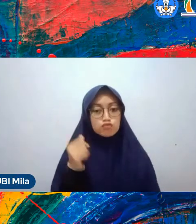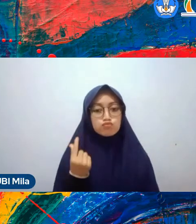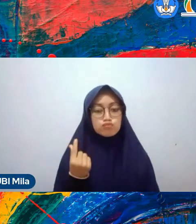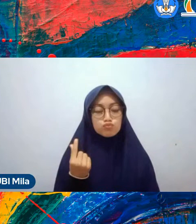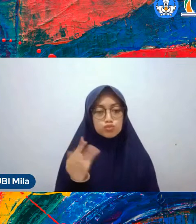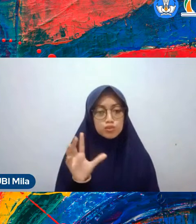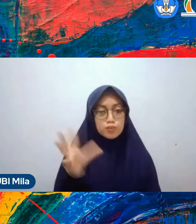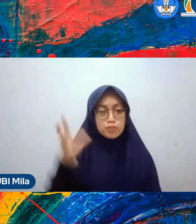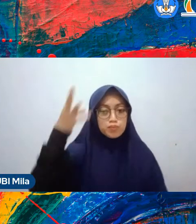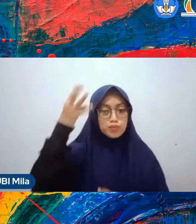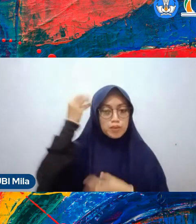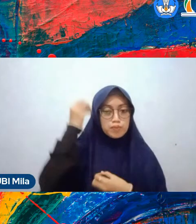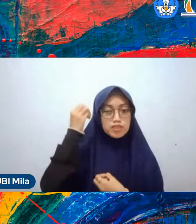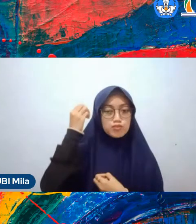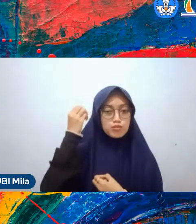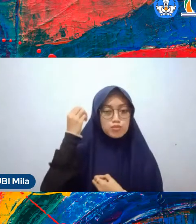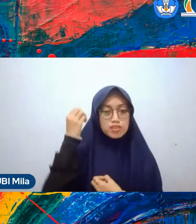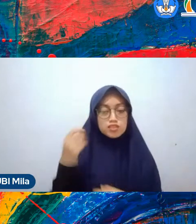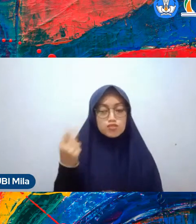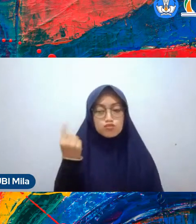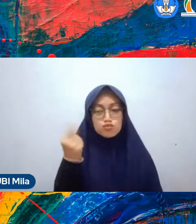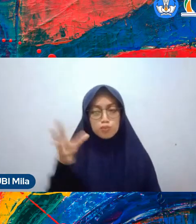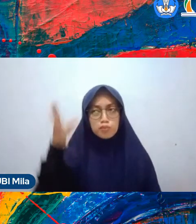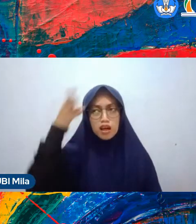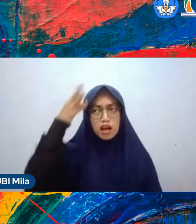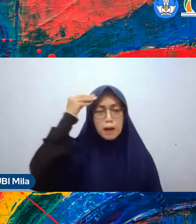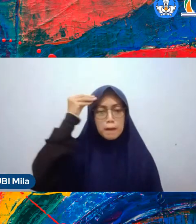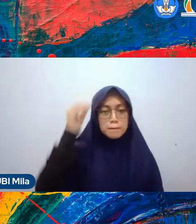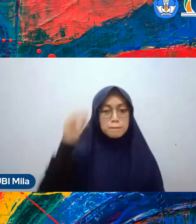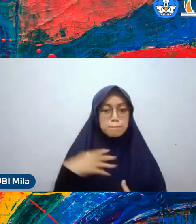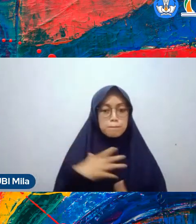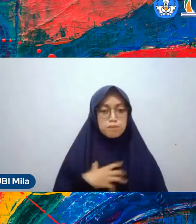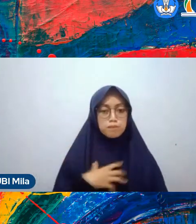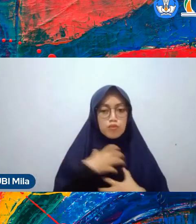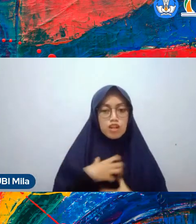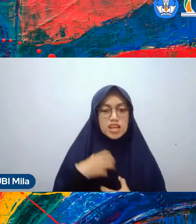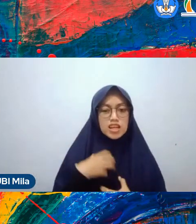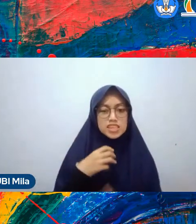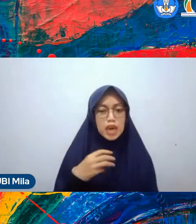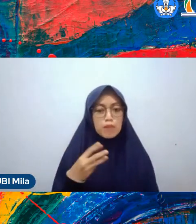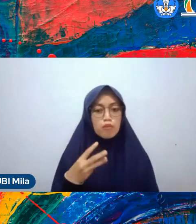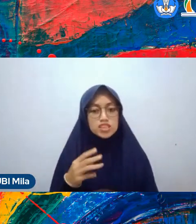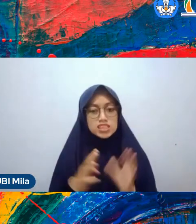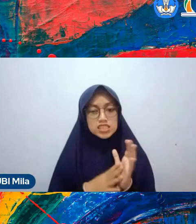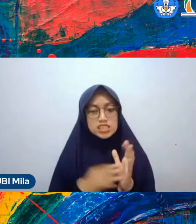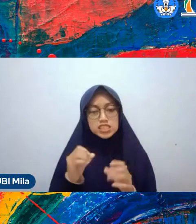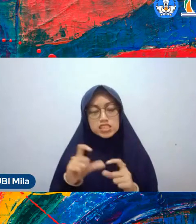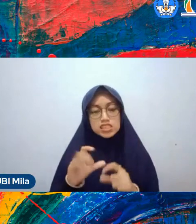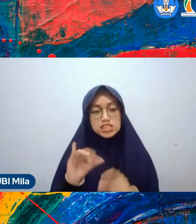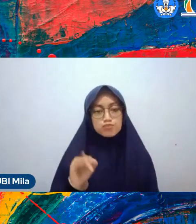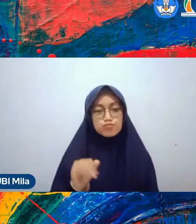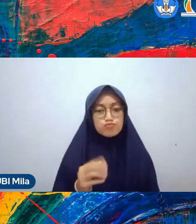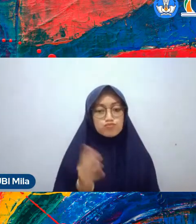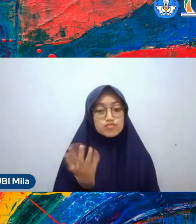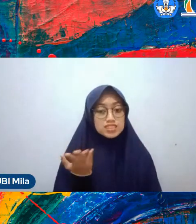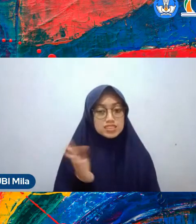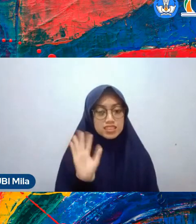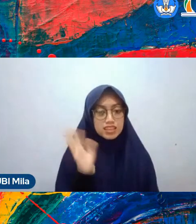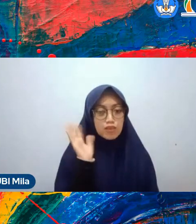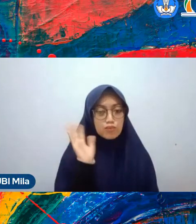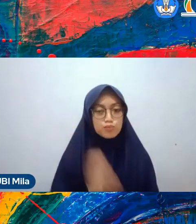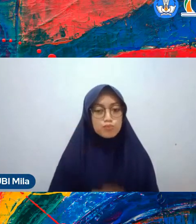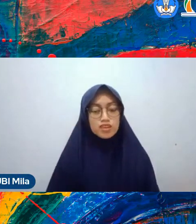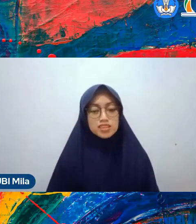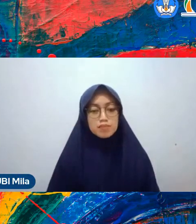memahami emosi anak dan bagaimana anak bisa mengelola emosinya. Ya, mari kita sapa dulu kedua presenter kita.